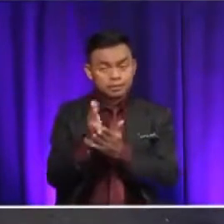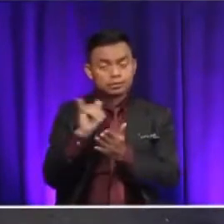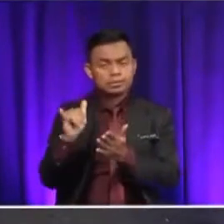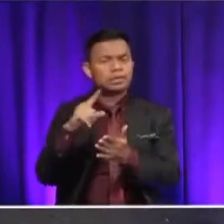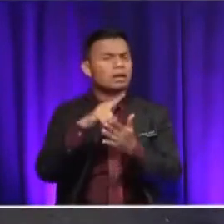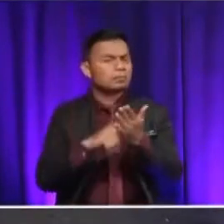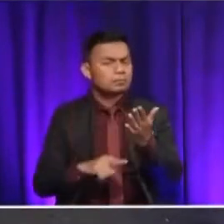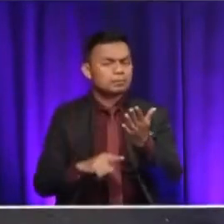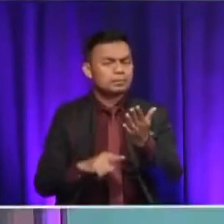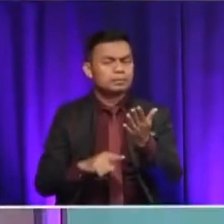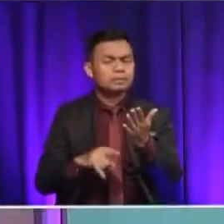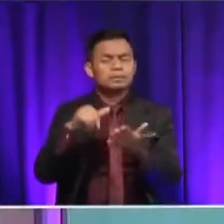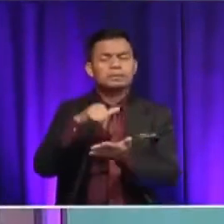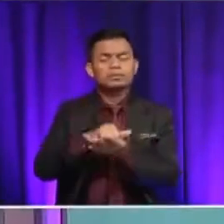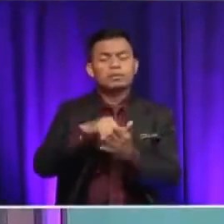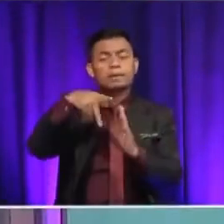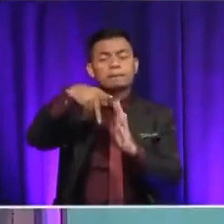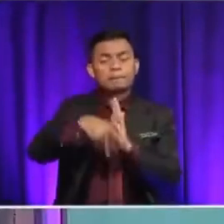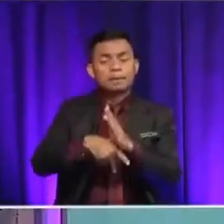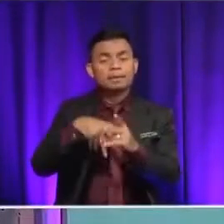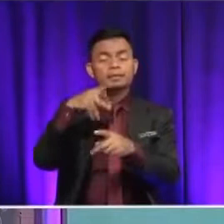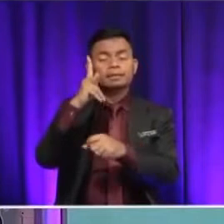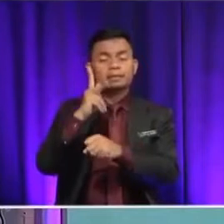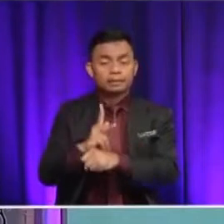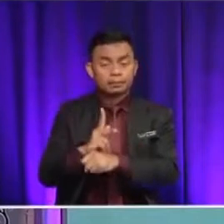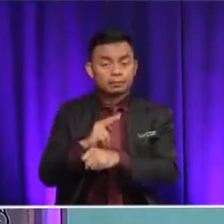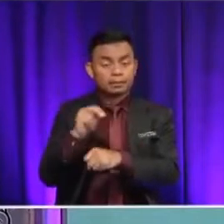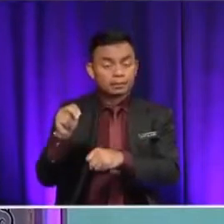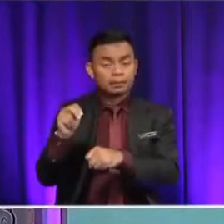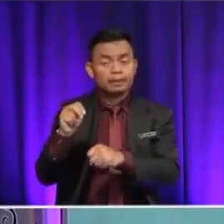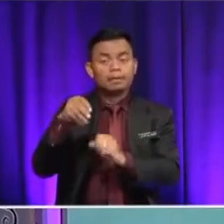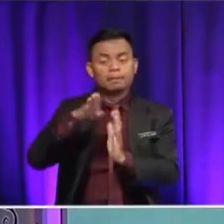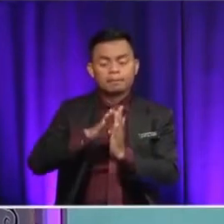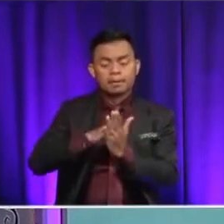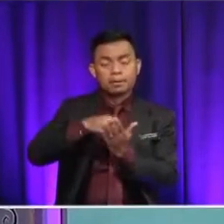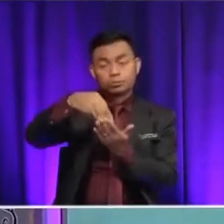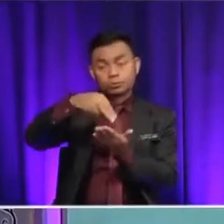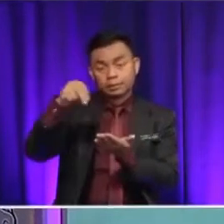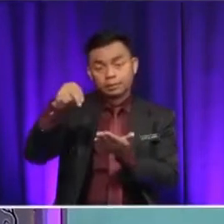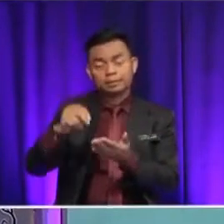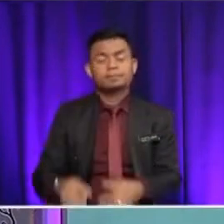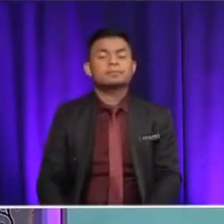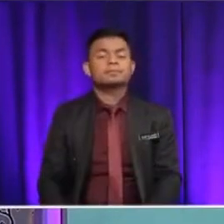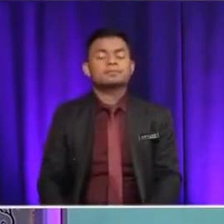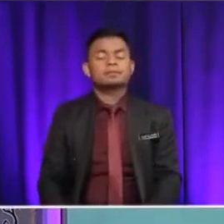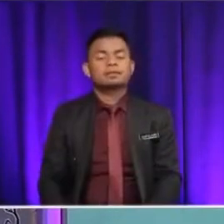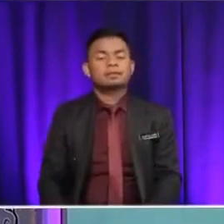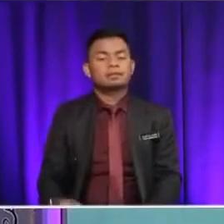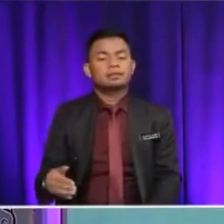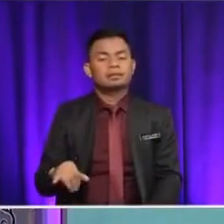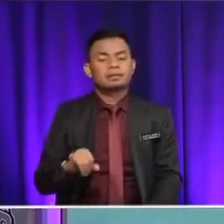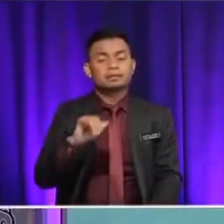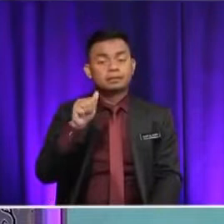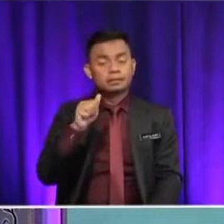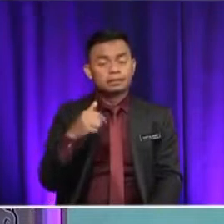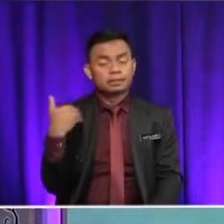bangunan? Building services merupakan sistem yang ada di dalam bangunan untuk memenuhi keperluan pengguna